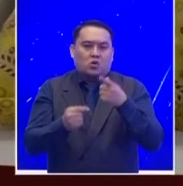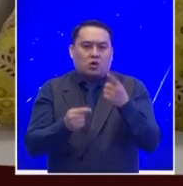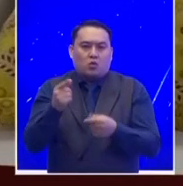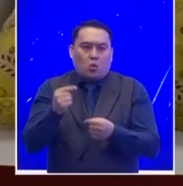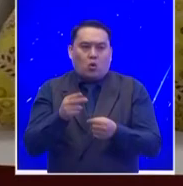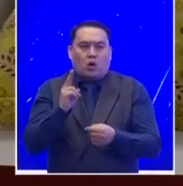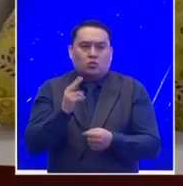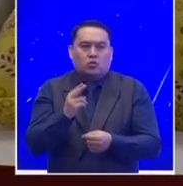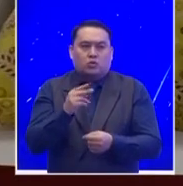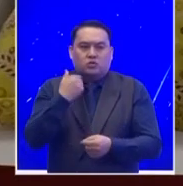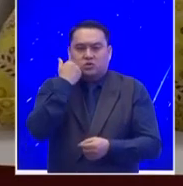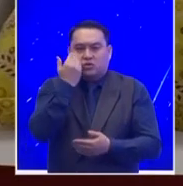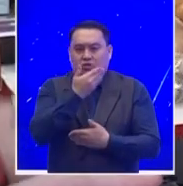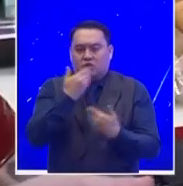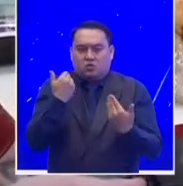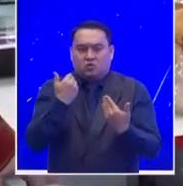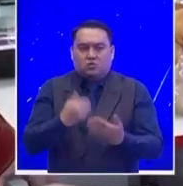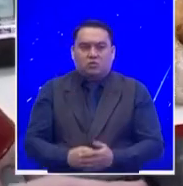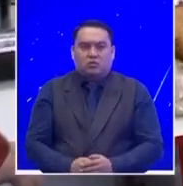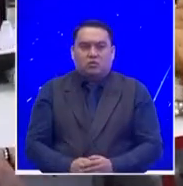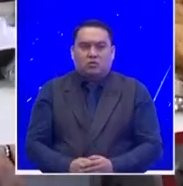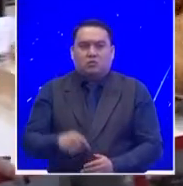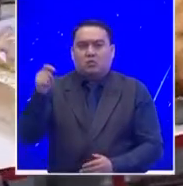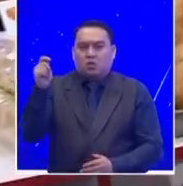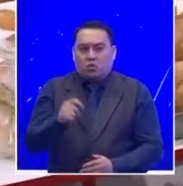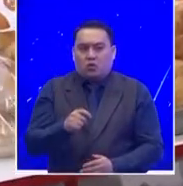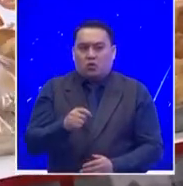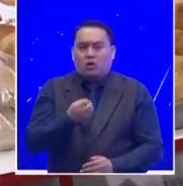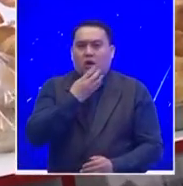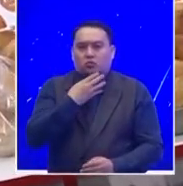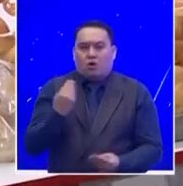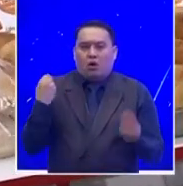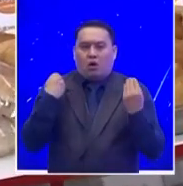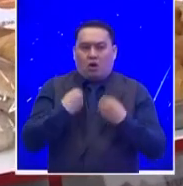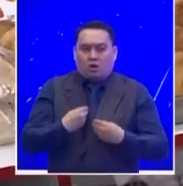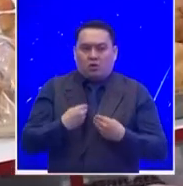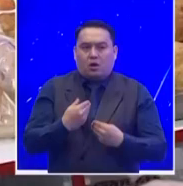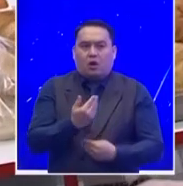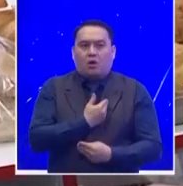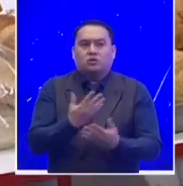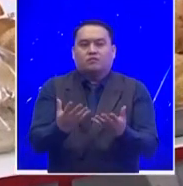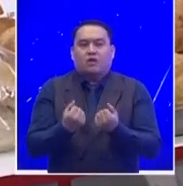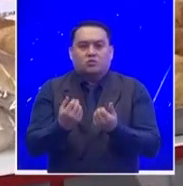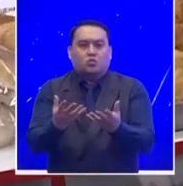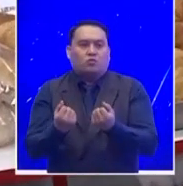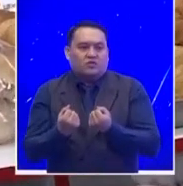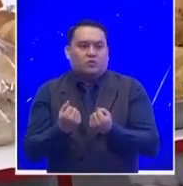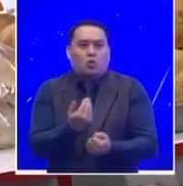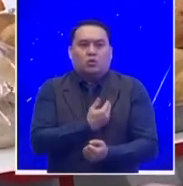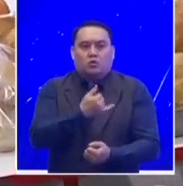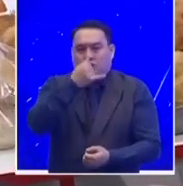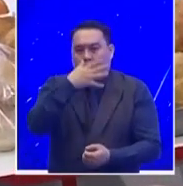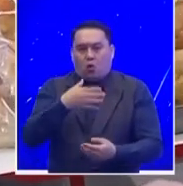такие люди, которым стеснение чуждо. Приходят и хорошо одеты, все. Она говорит, вот я это возьму, я это возьму. Я не